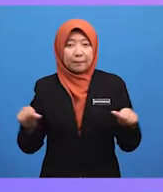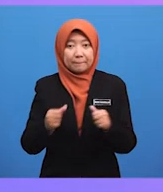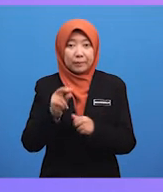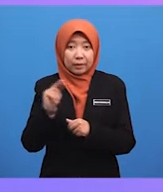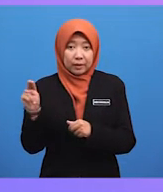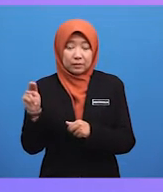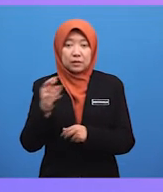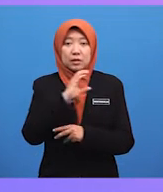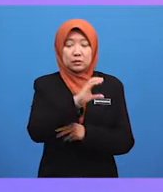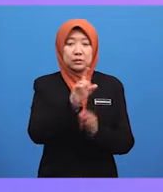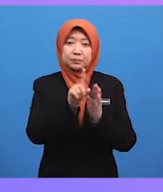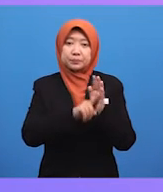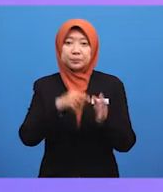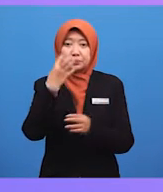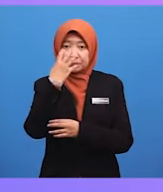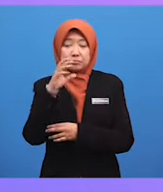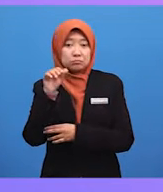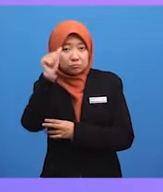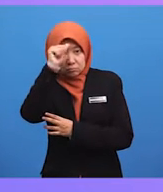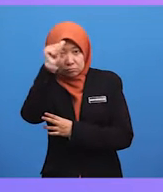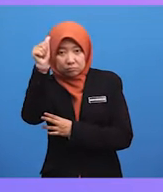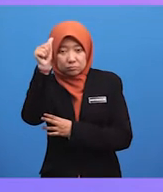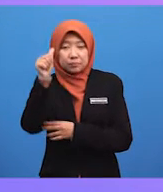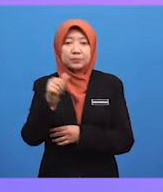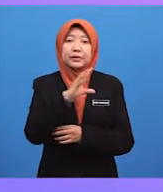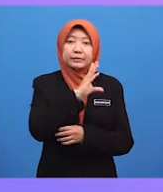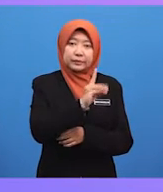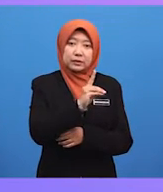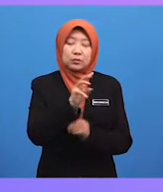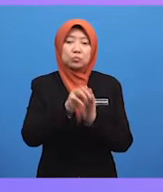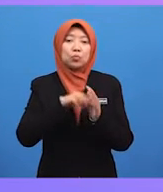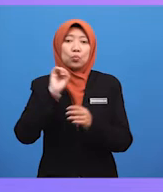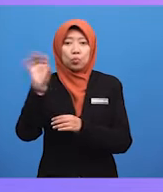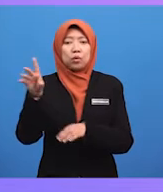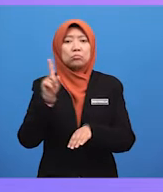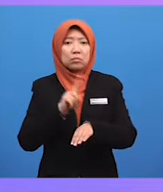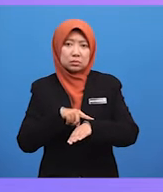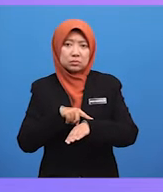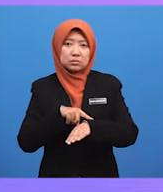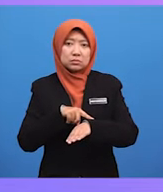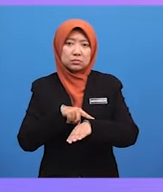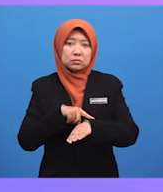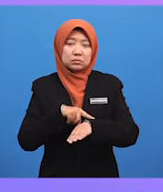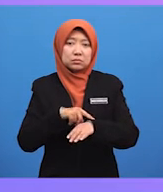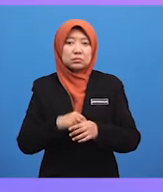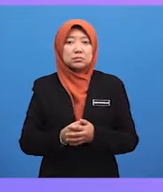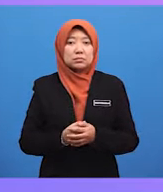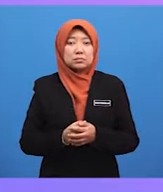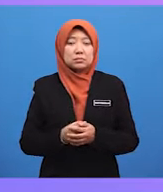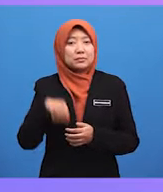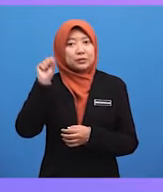amalan, C. dimurkai Allah, D. membuang masa.